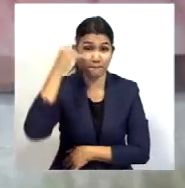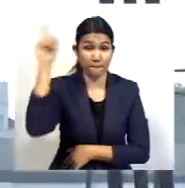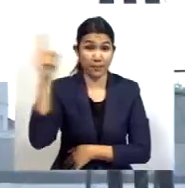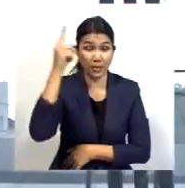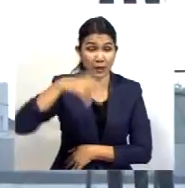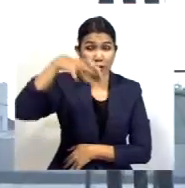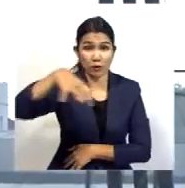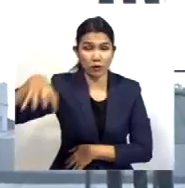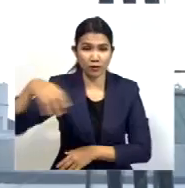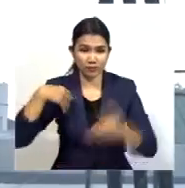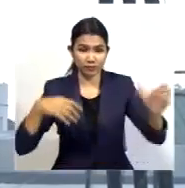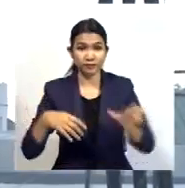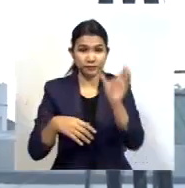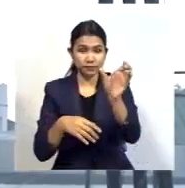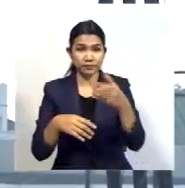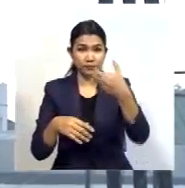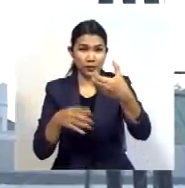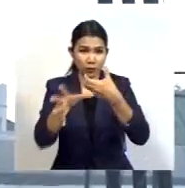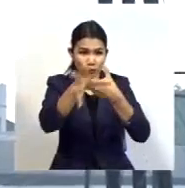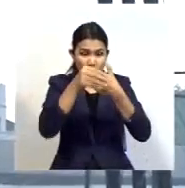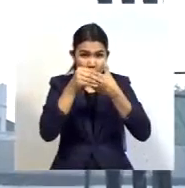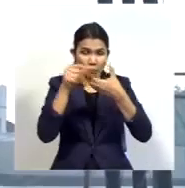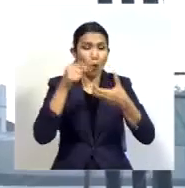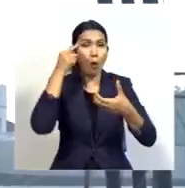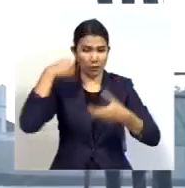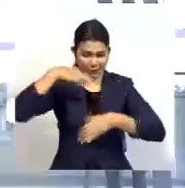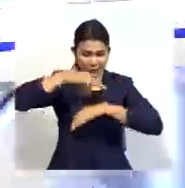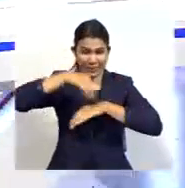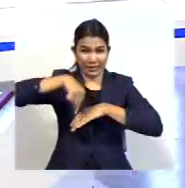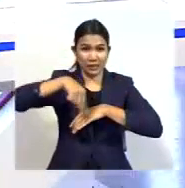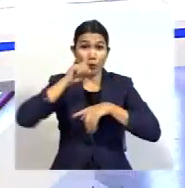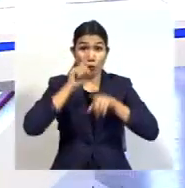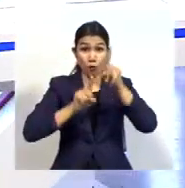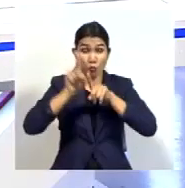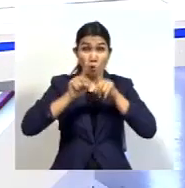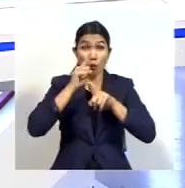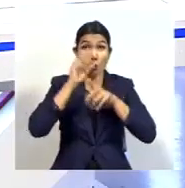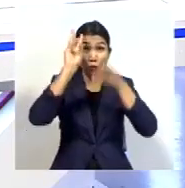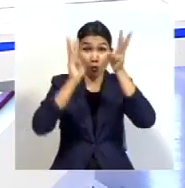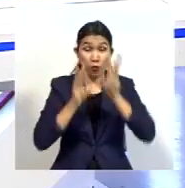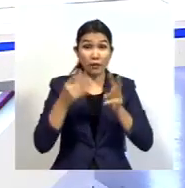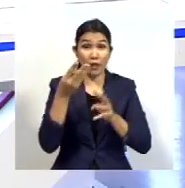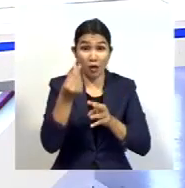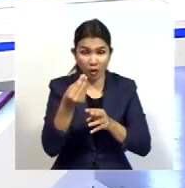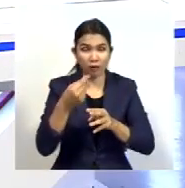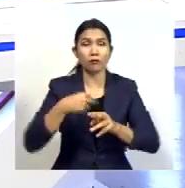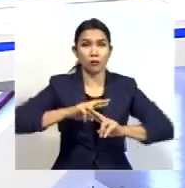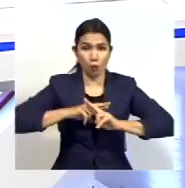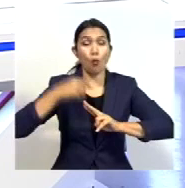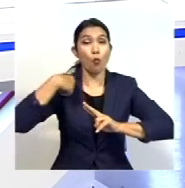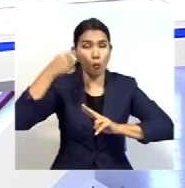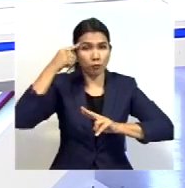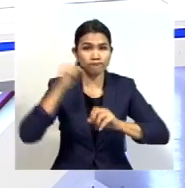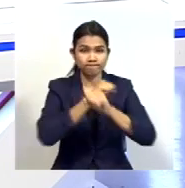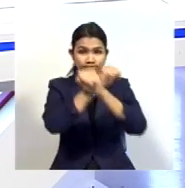อกเป็น QR code เอาโทรศัพท์มือถือสแกนปุ๊บรู้เลยว่าจุดที่เราอยู่เนี่ยค่าฝุ่นละอองเท่าไหร่ค่าคุณภาพอากาศเท่าไหร่เพื่อที่เราจะ